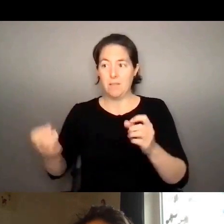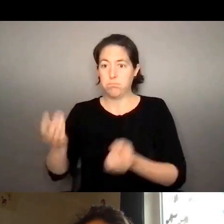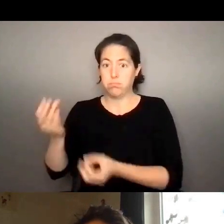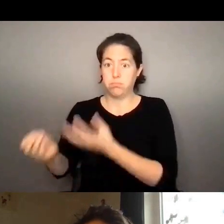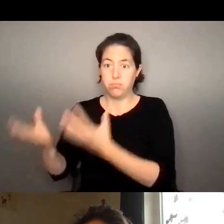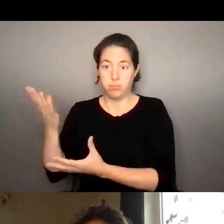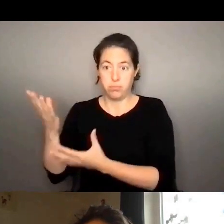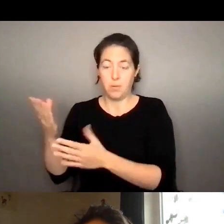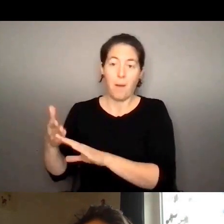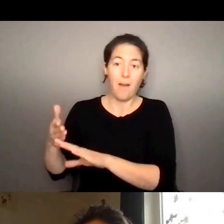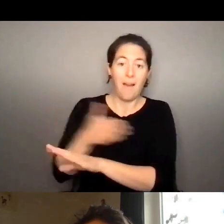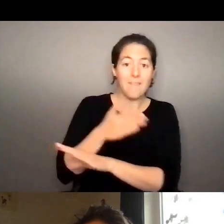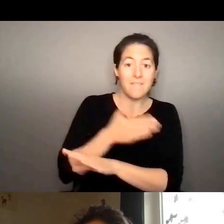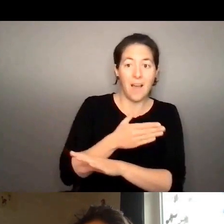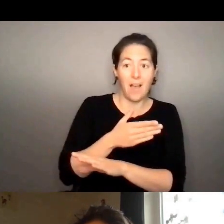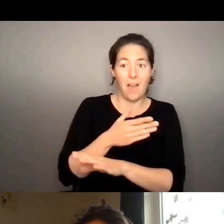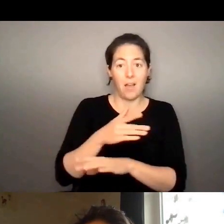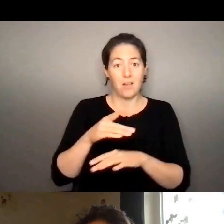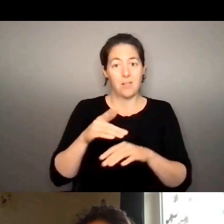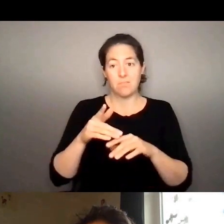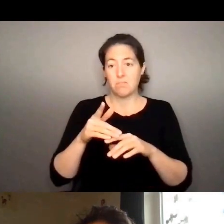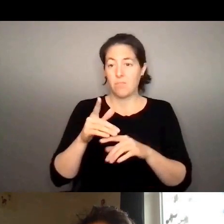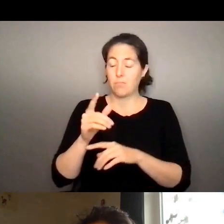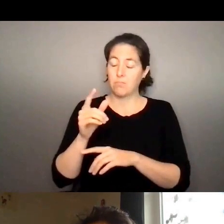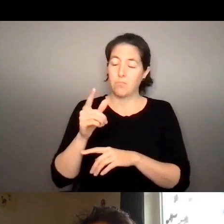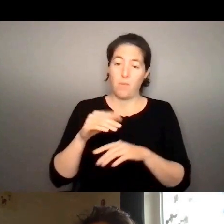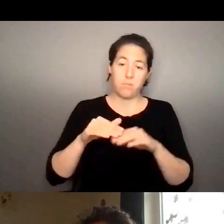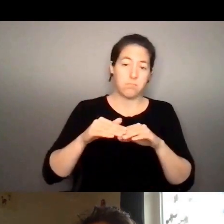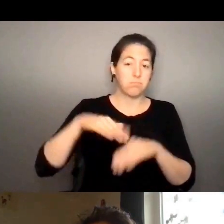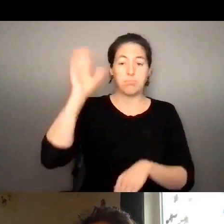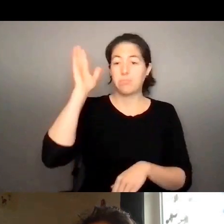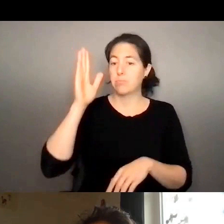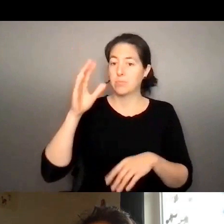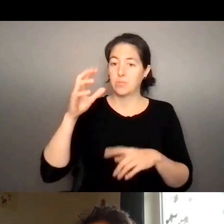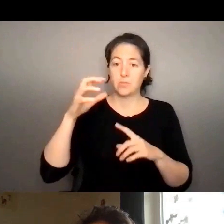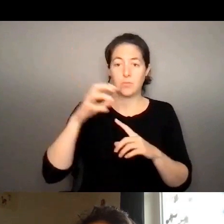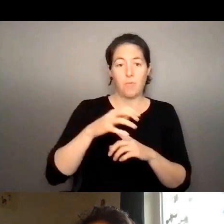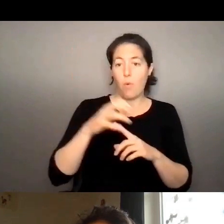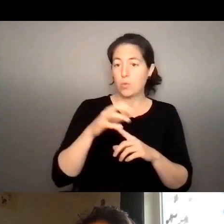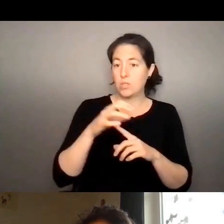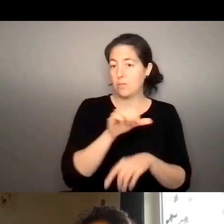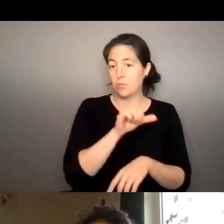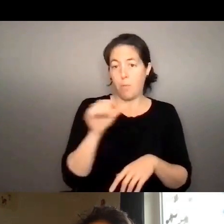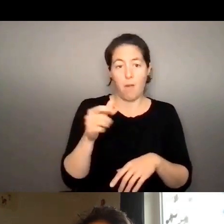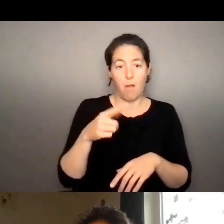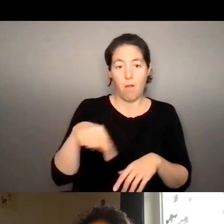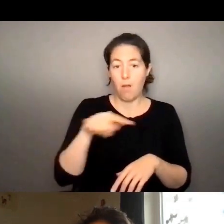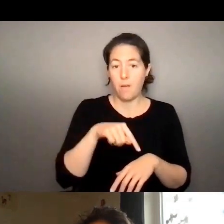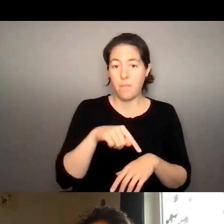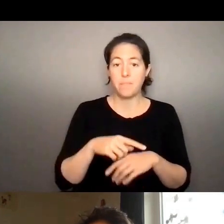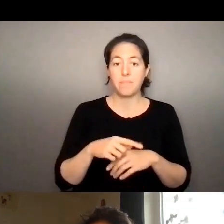Terre était, comme on dit, dominée d'organismes fongiques. Donc, il y a une époque, j'ai trouvé l'image, où on avait ici des